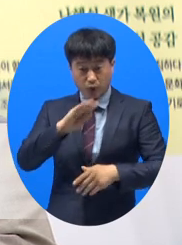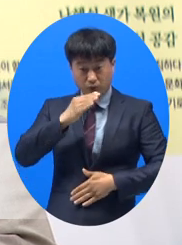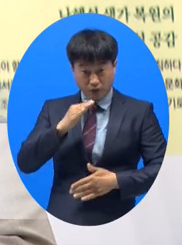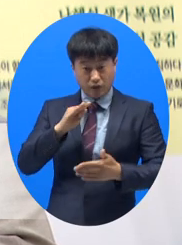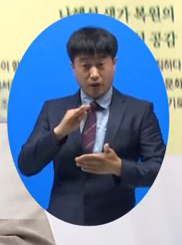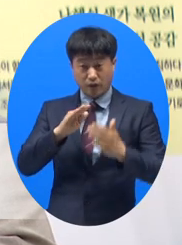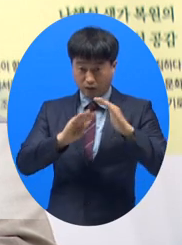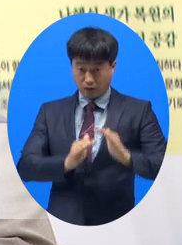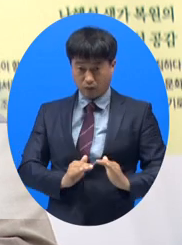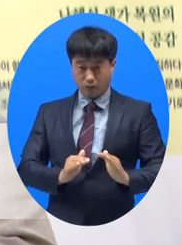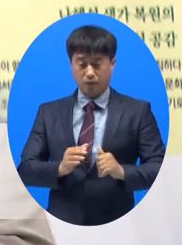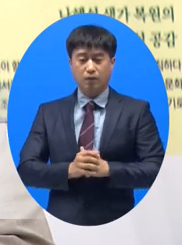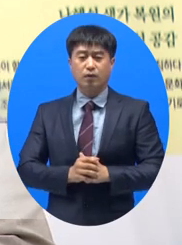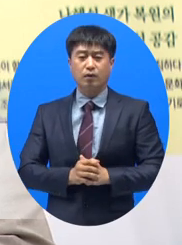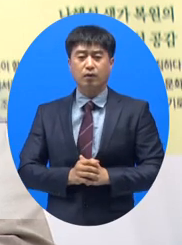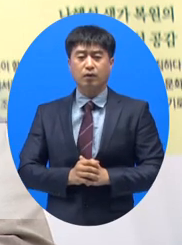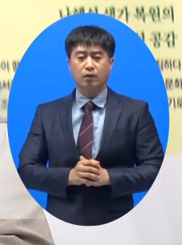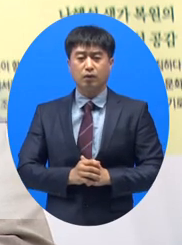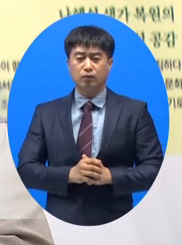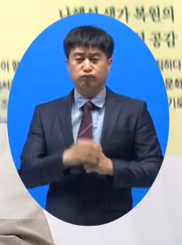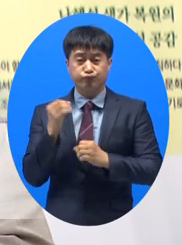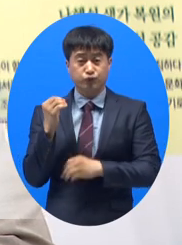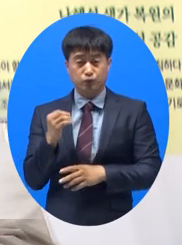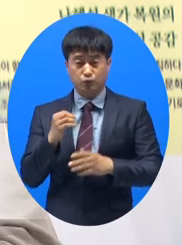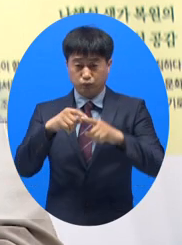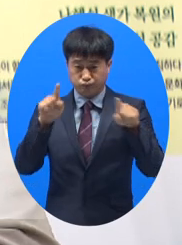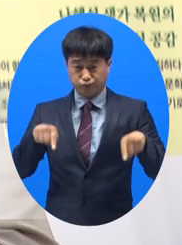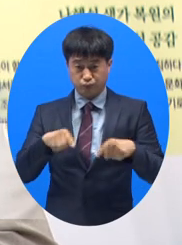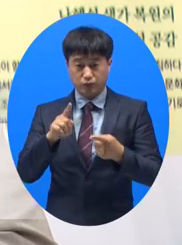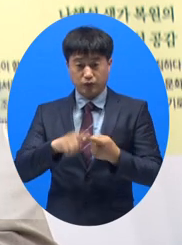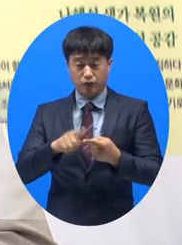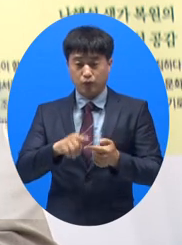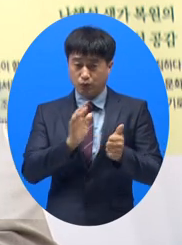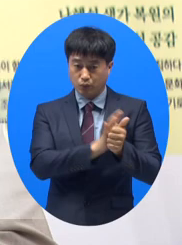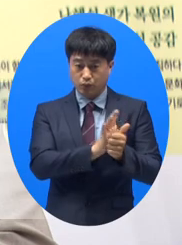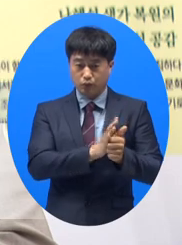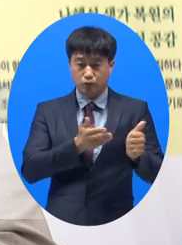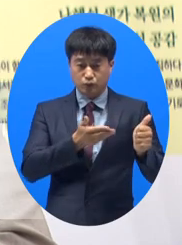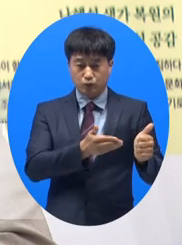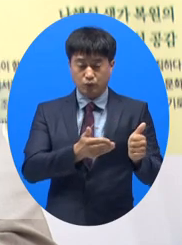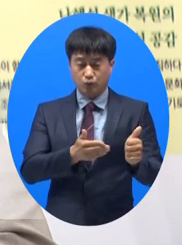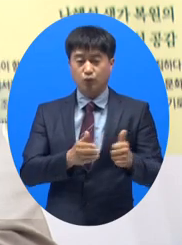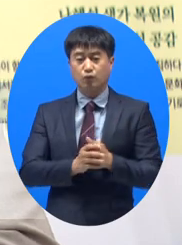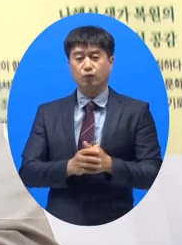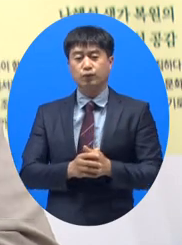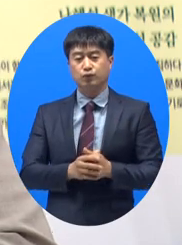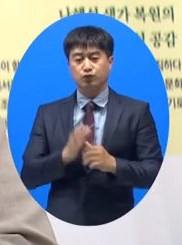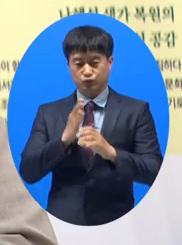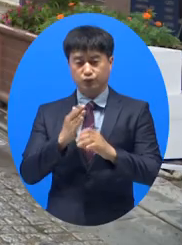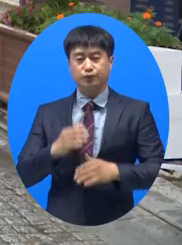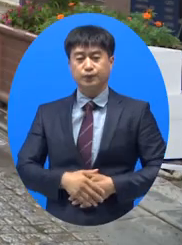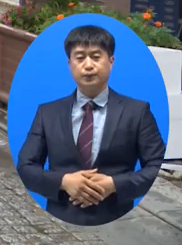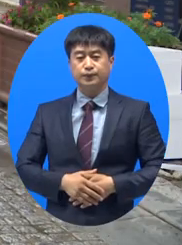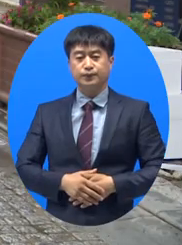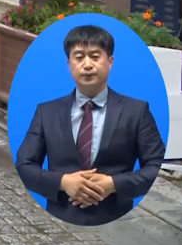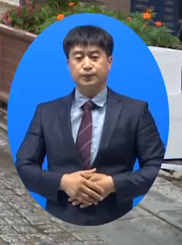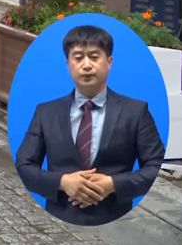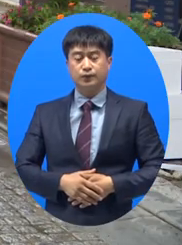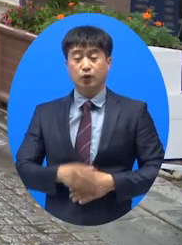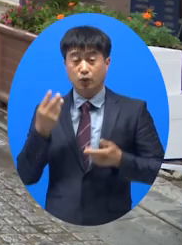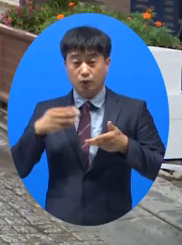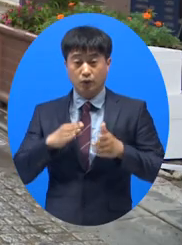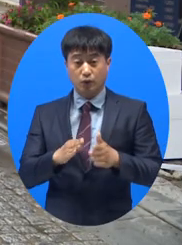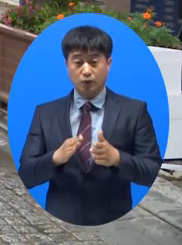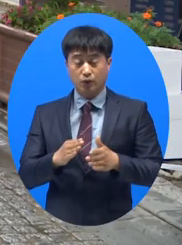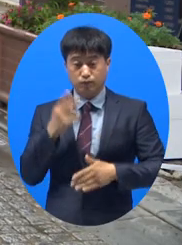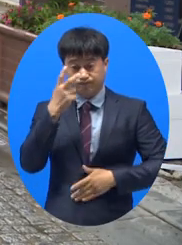산출 예약서라든지, 제반적인 서류들에 대해서 도와드리고 이제 수정하고 지원해드리는 걸 하고 있습니다.